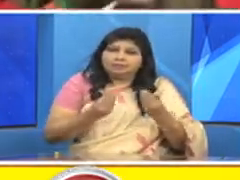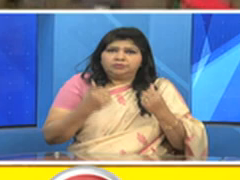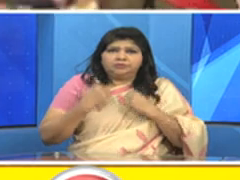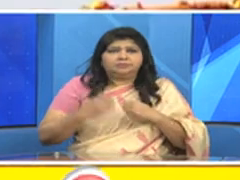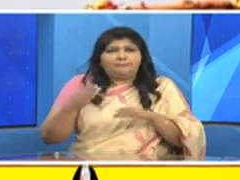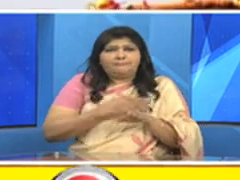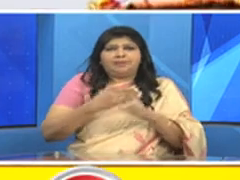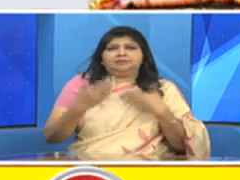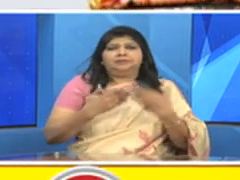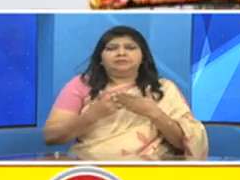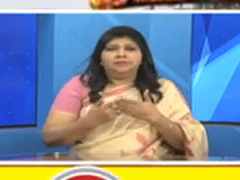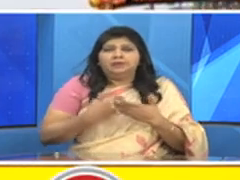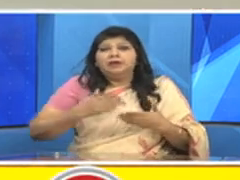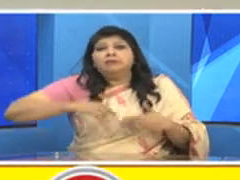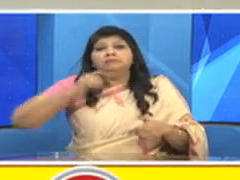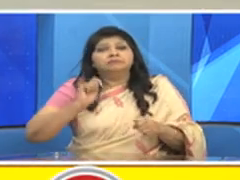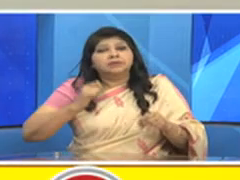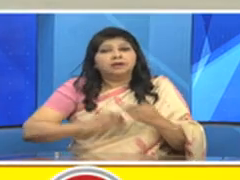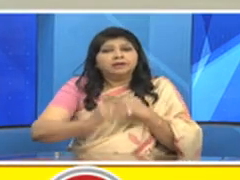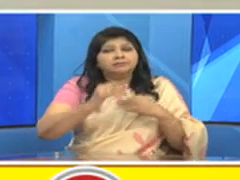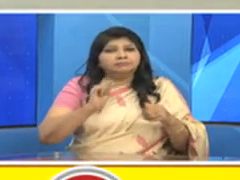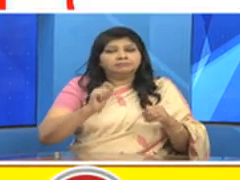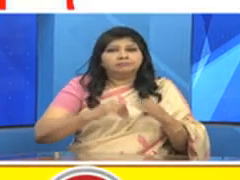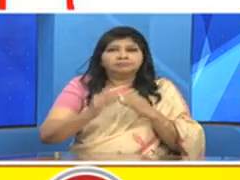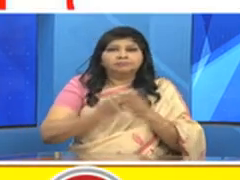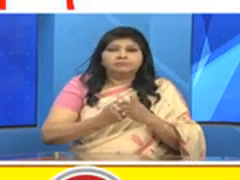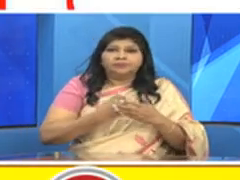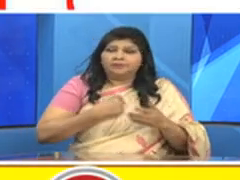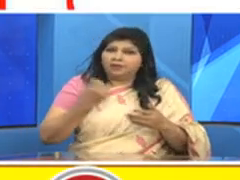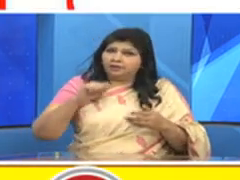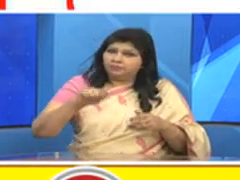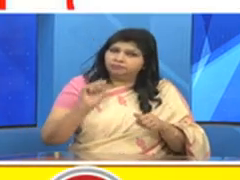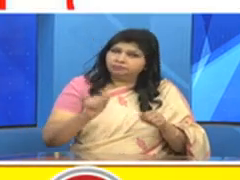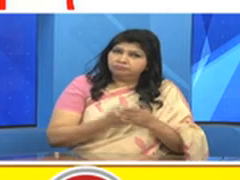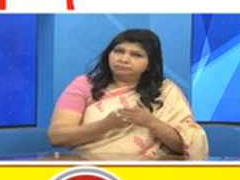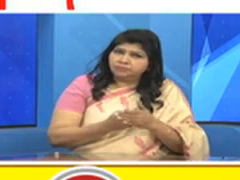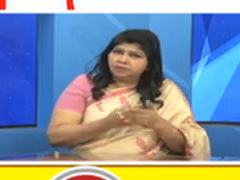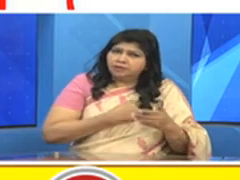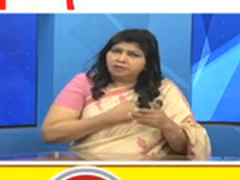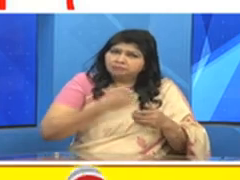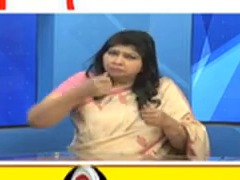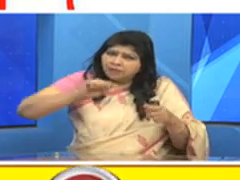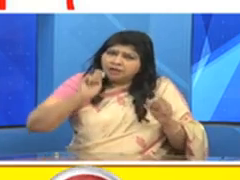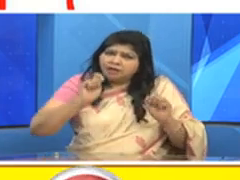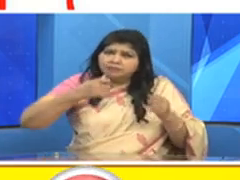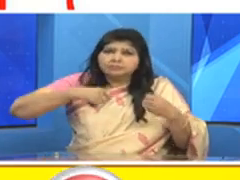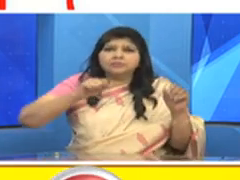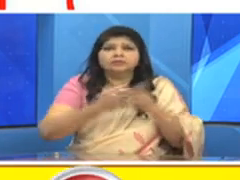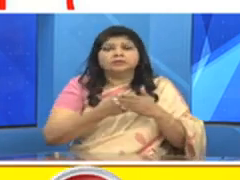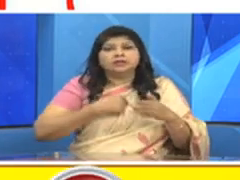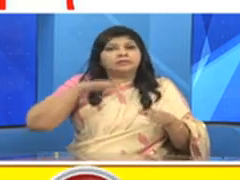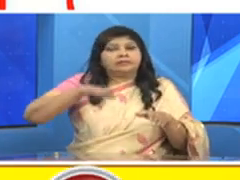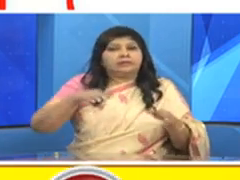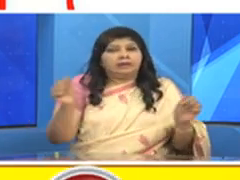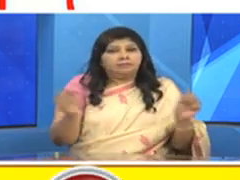हैं। हम भी कुछ करके रहेंगे। कैन डू, ये कैन डू का भाव संकल्प